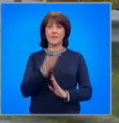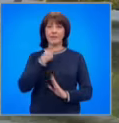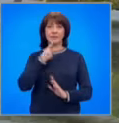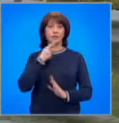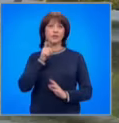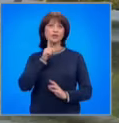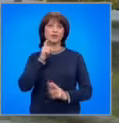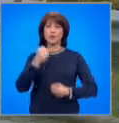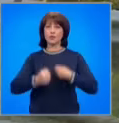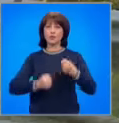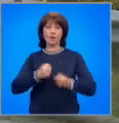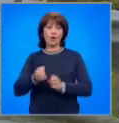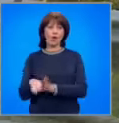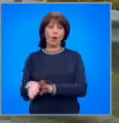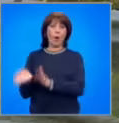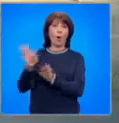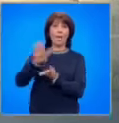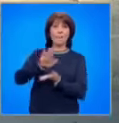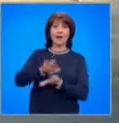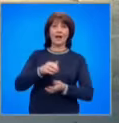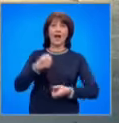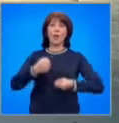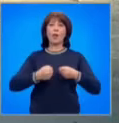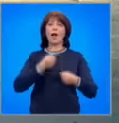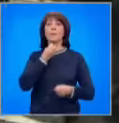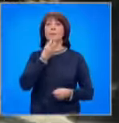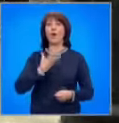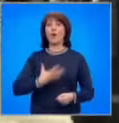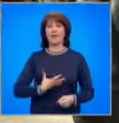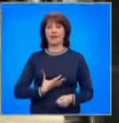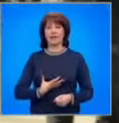Осемнайсетгодишен шофьор преобърна автомобила си по таван в Благоевград.